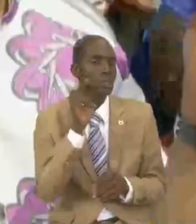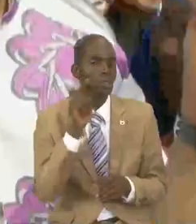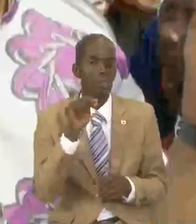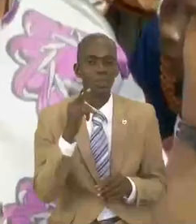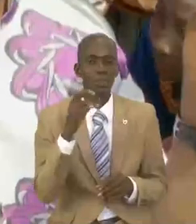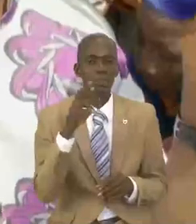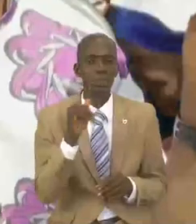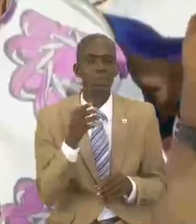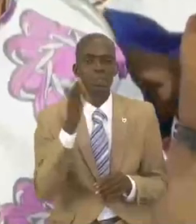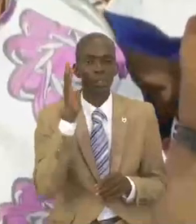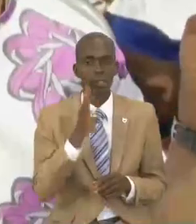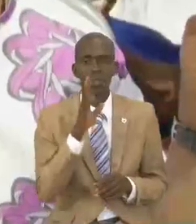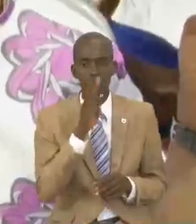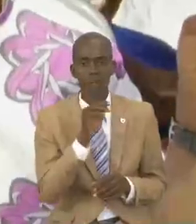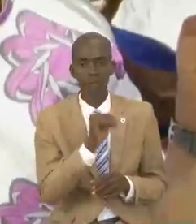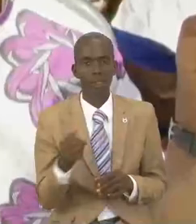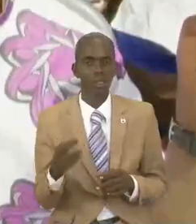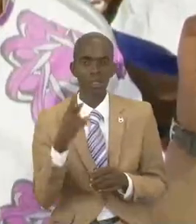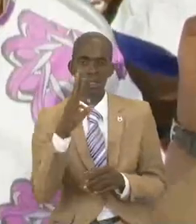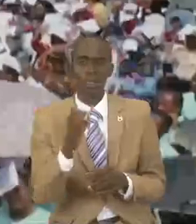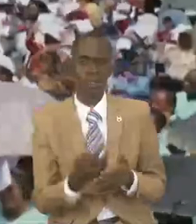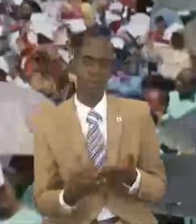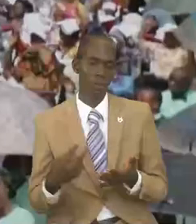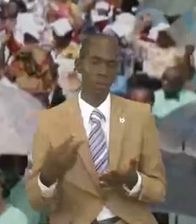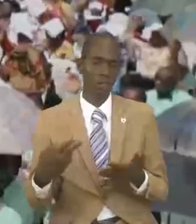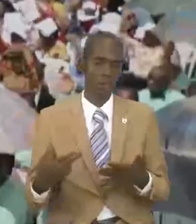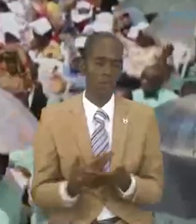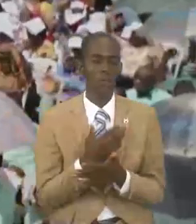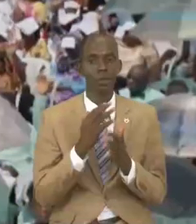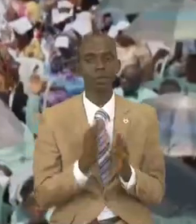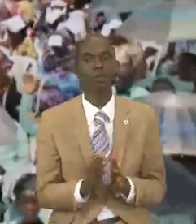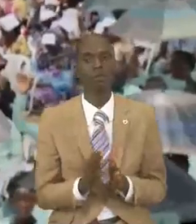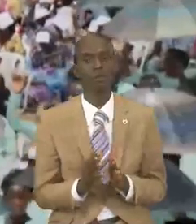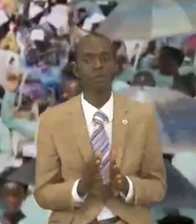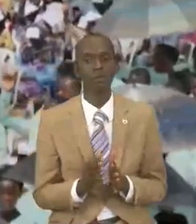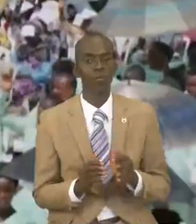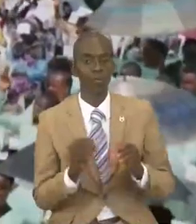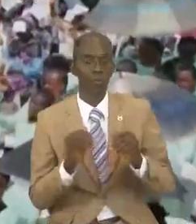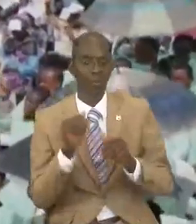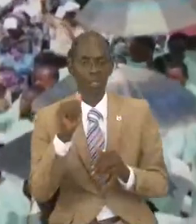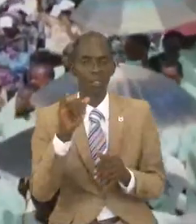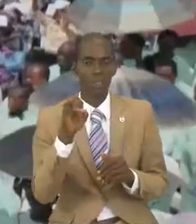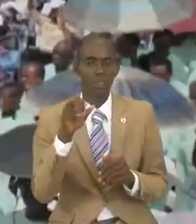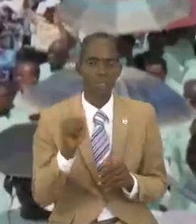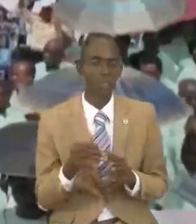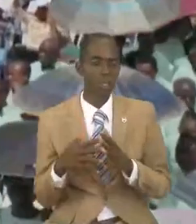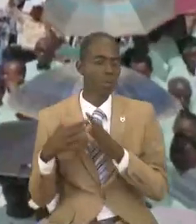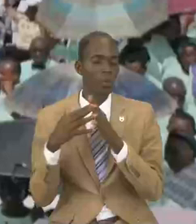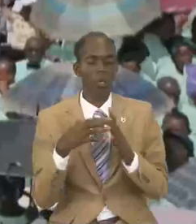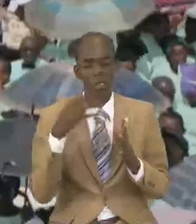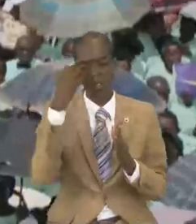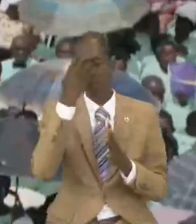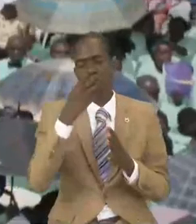le renouvellement dans votre vie. En Afrique entière, il y a le renouvellement dans votre vie. En Asie, en Amérique,